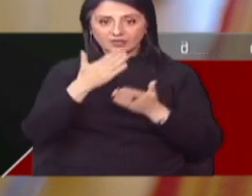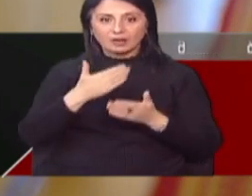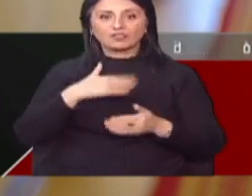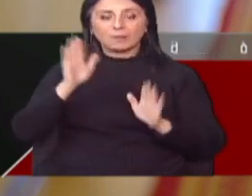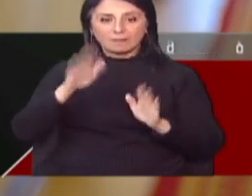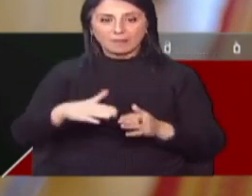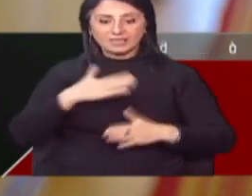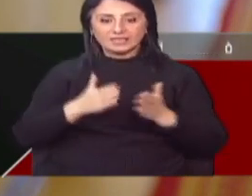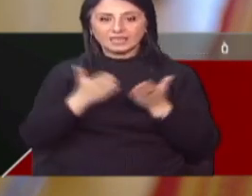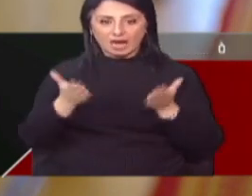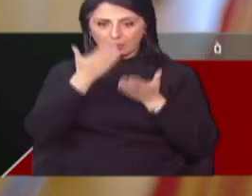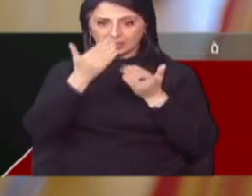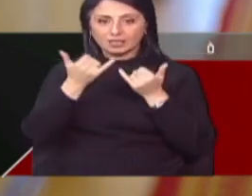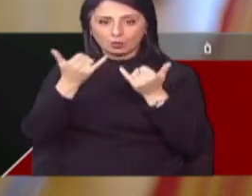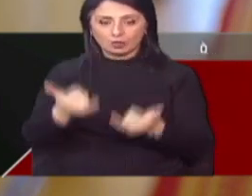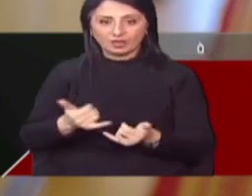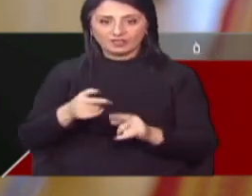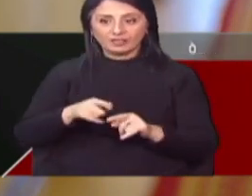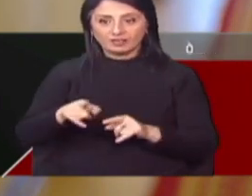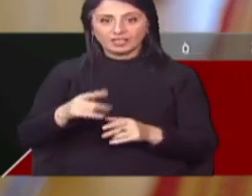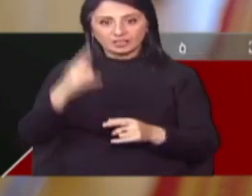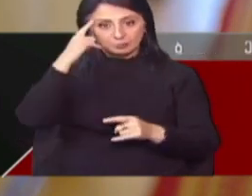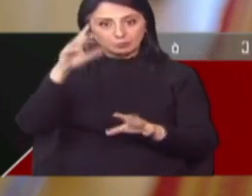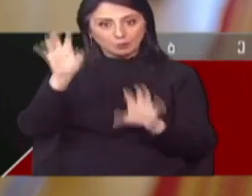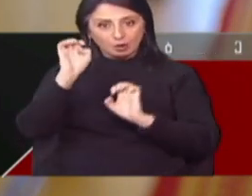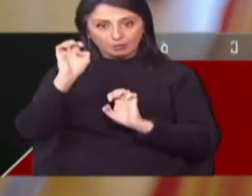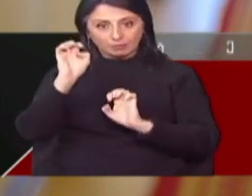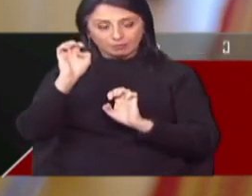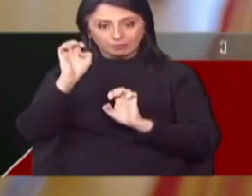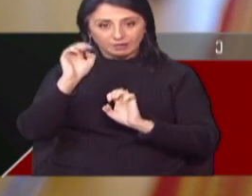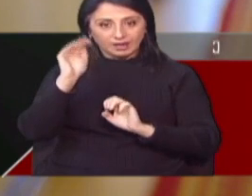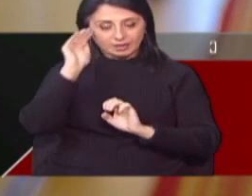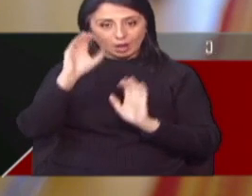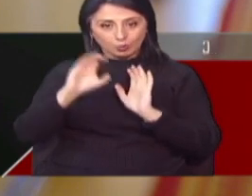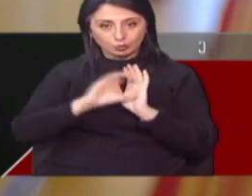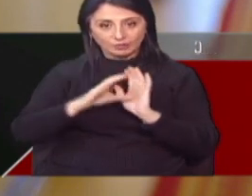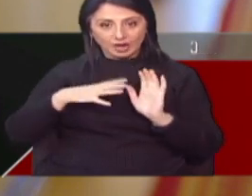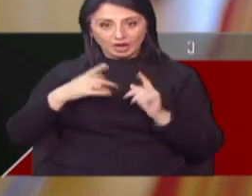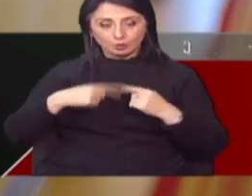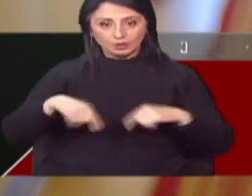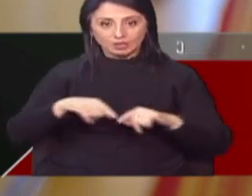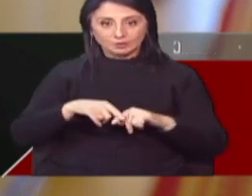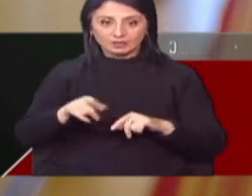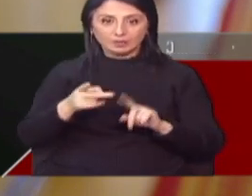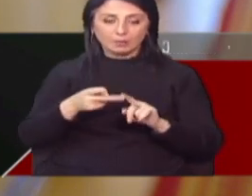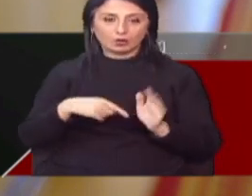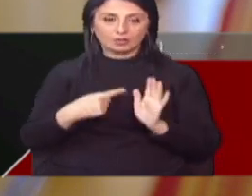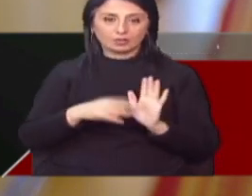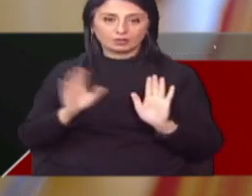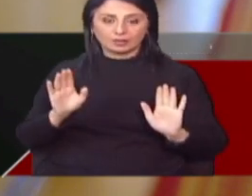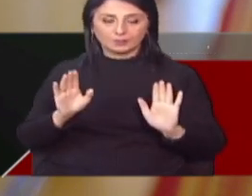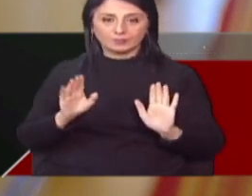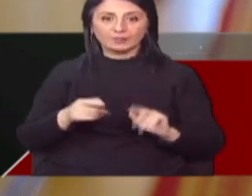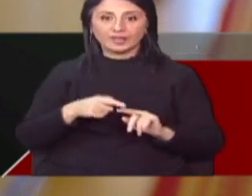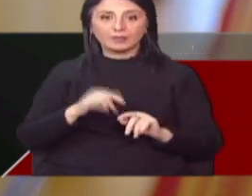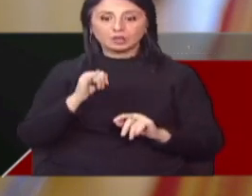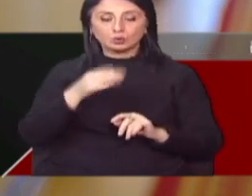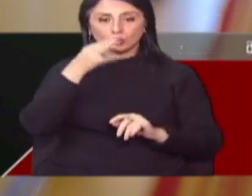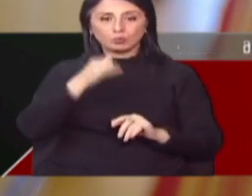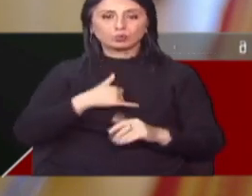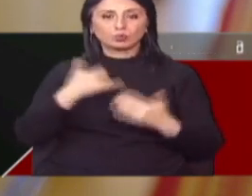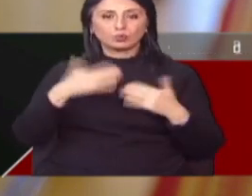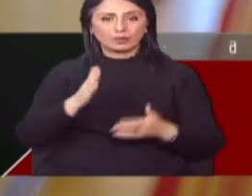ამ სახარებას, რამდენად ისინი შეიგნებენ და დაუჯერებენ ქართულ საზოგადოებას, ეს მეორე საკითხია. ამისი ცუდი